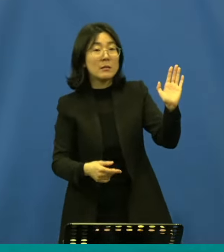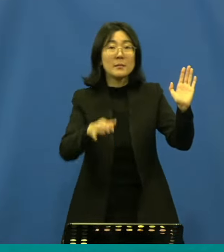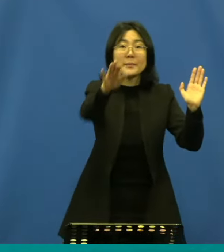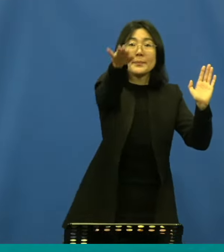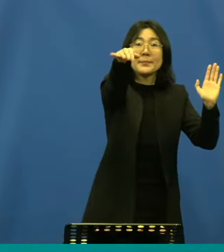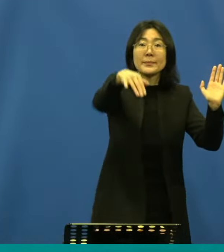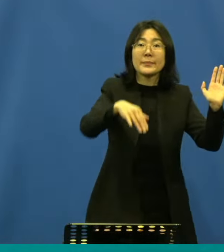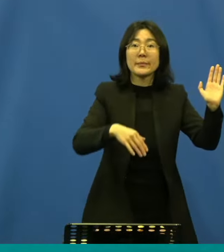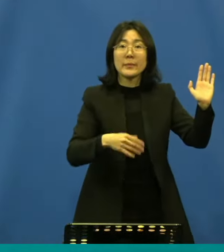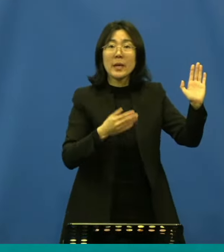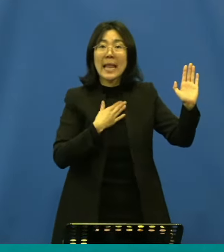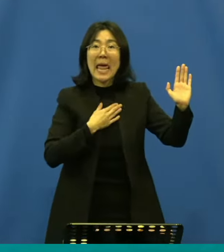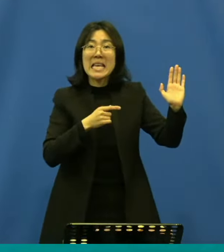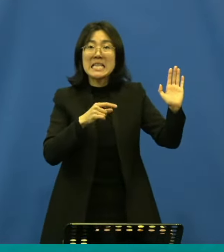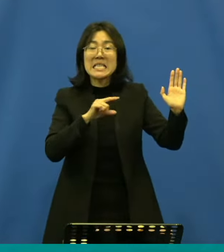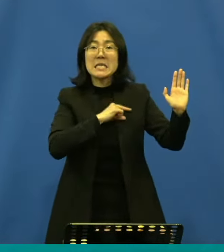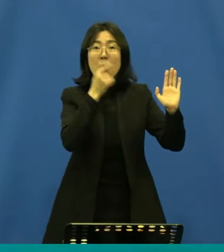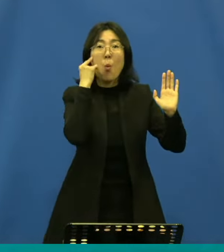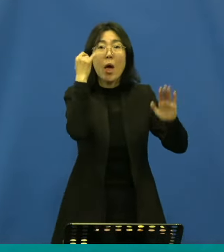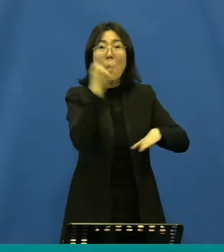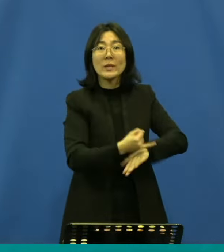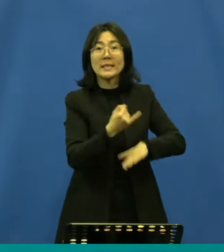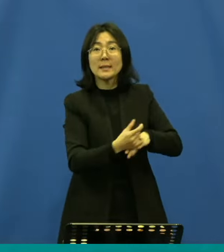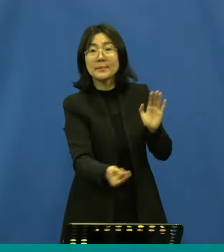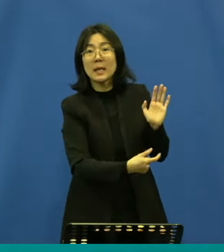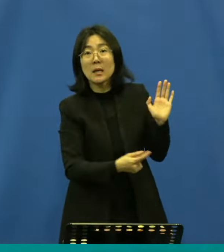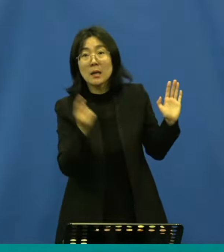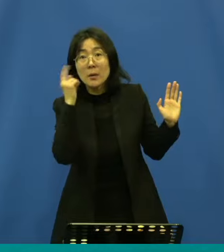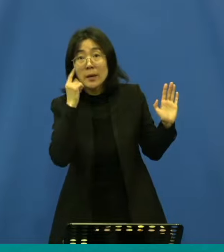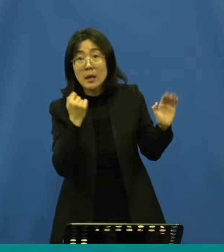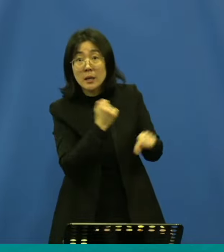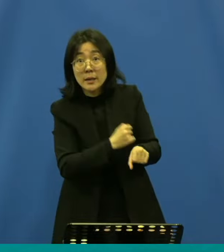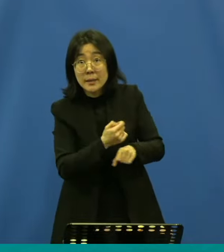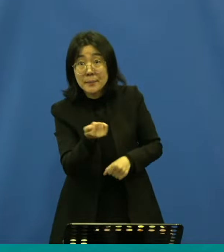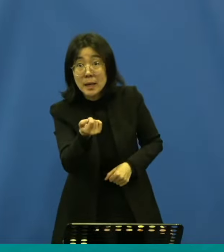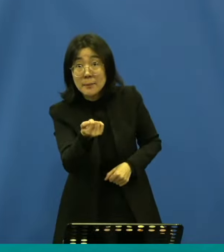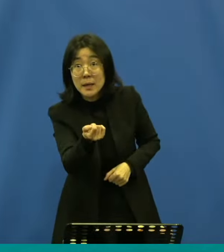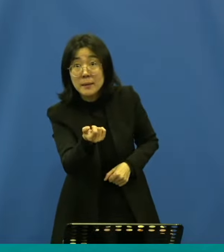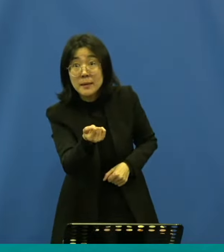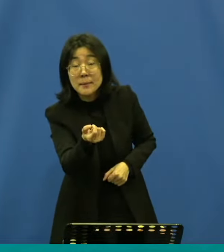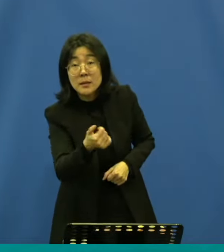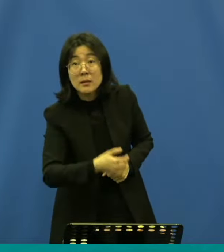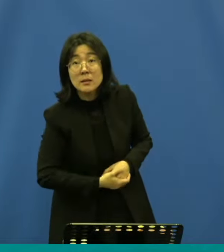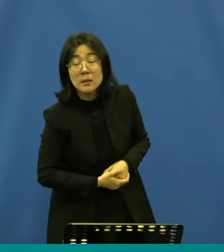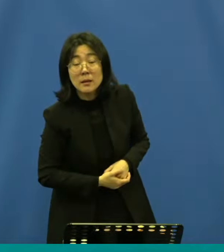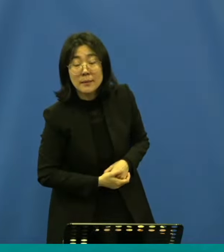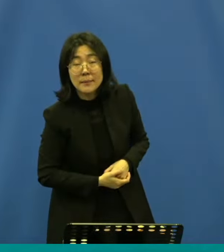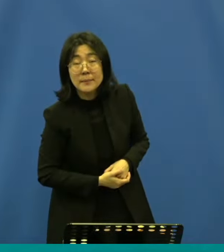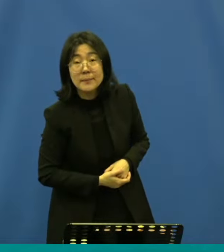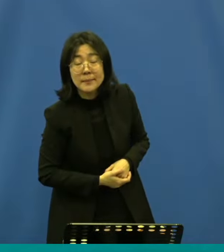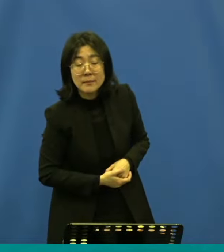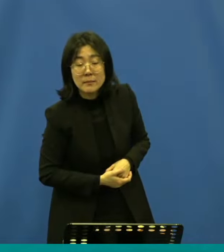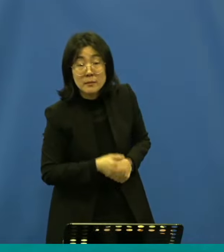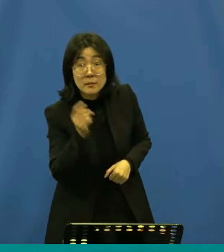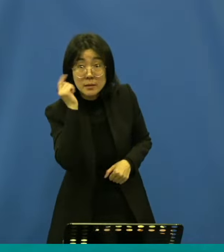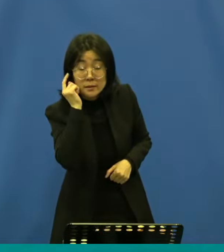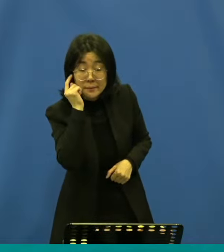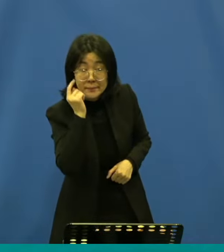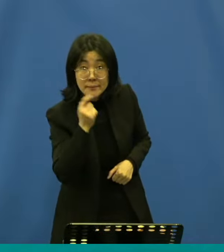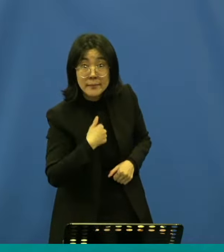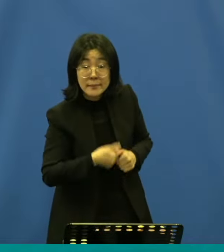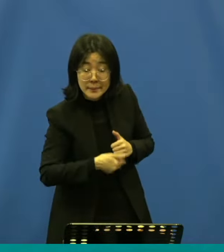요나는 하나님을 위한 선지자예요. 하나님을 위해 존재하는 자입니다. 그런데 그는 자신의 일에 몰두하고 있습니다.